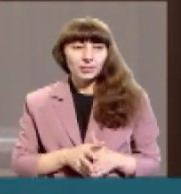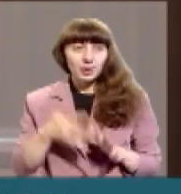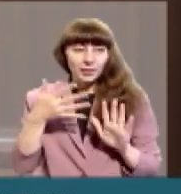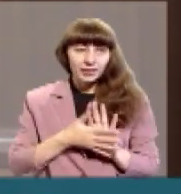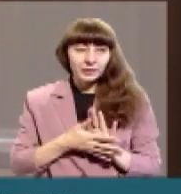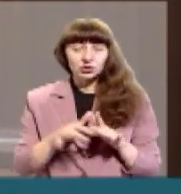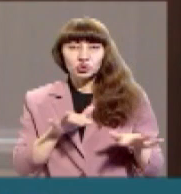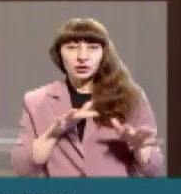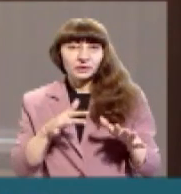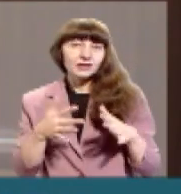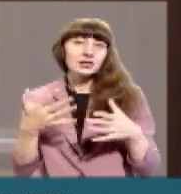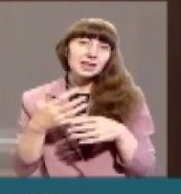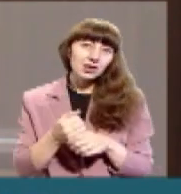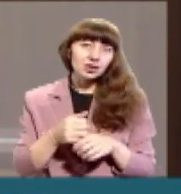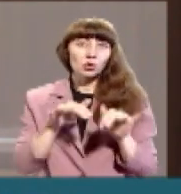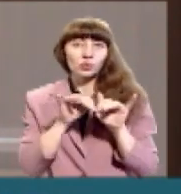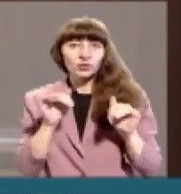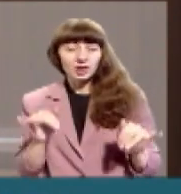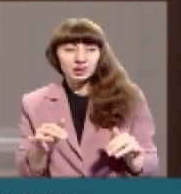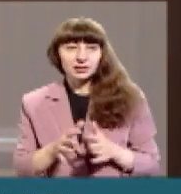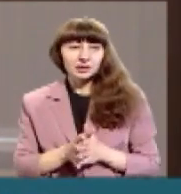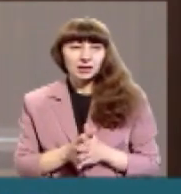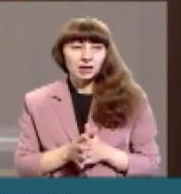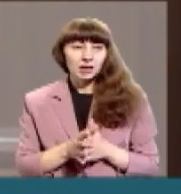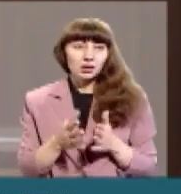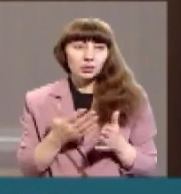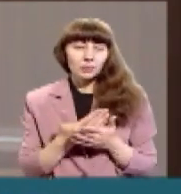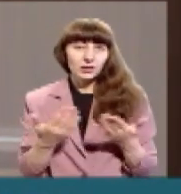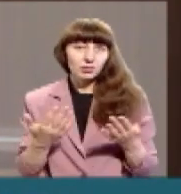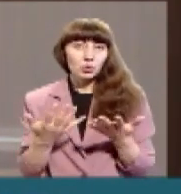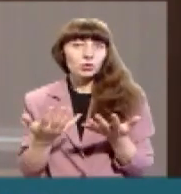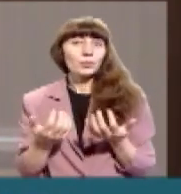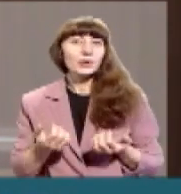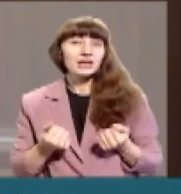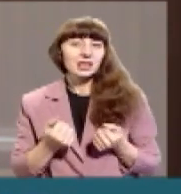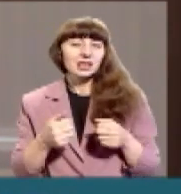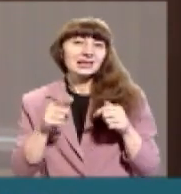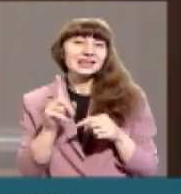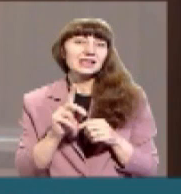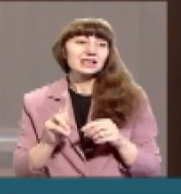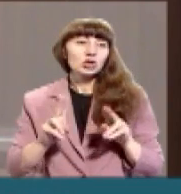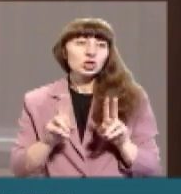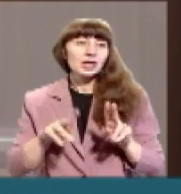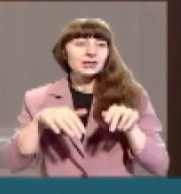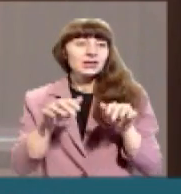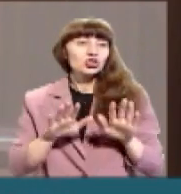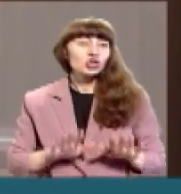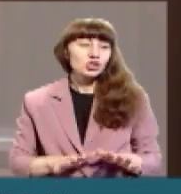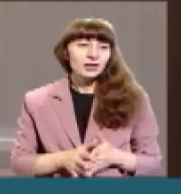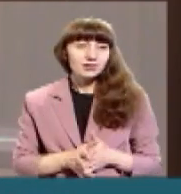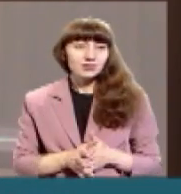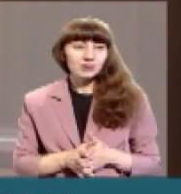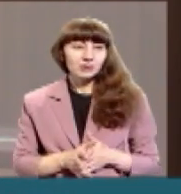двигательная активность сократила, уменьшила, то есть замедлилась, мы уже вовремя принимаем какие-то меры, чтобы не колоть антибиотиками, соответственно, основание этого